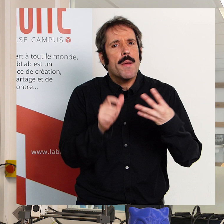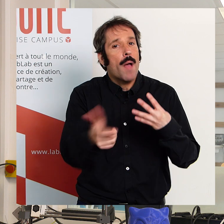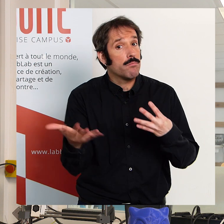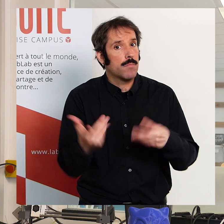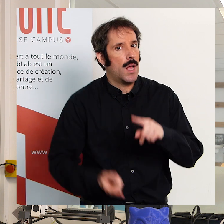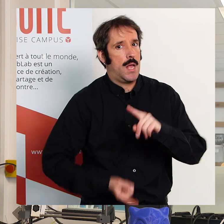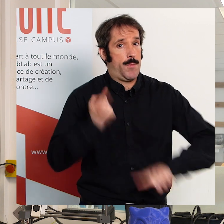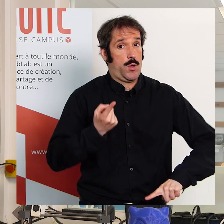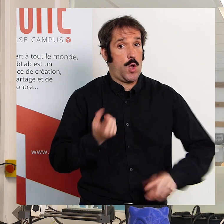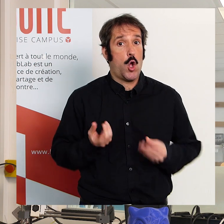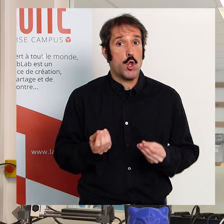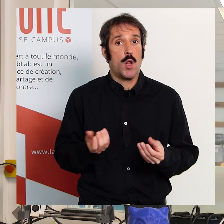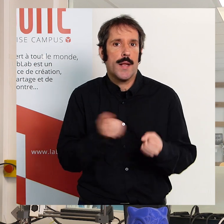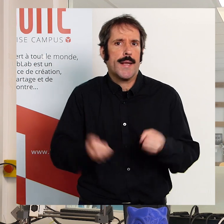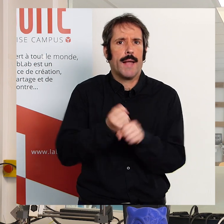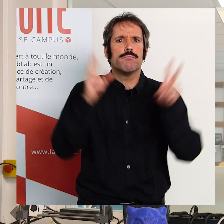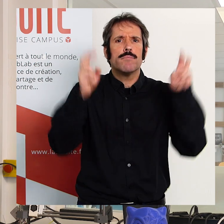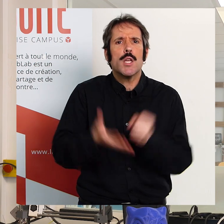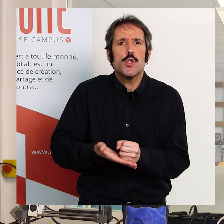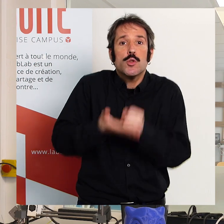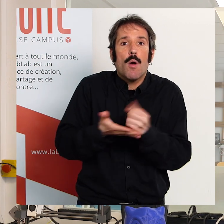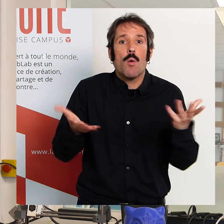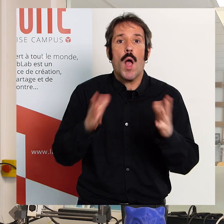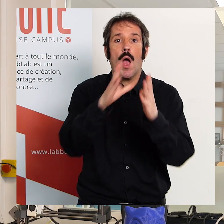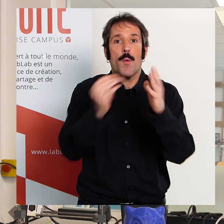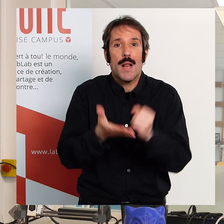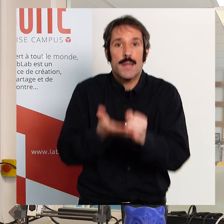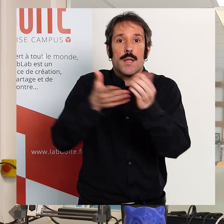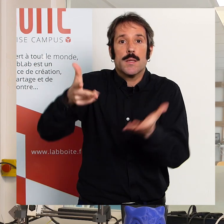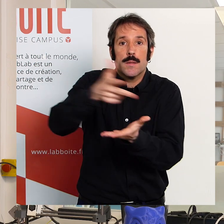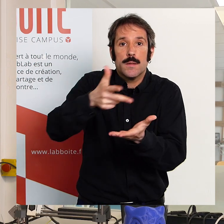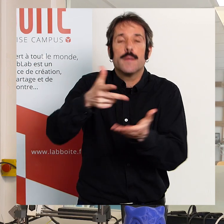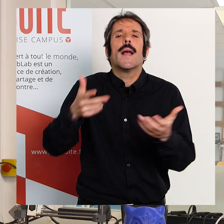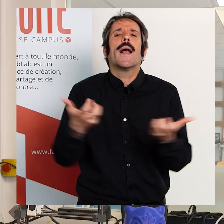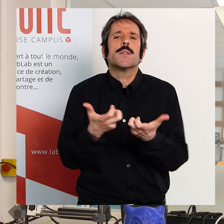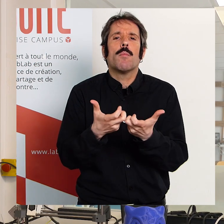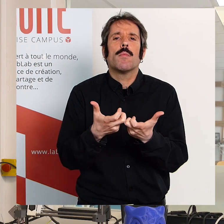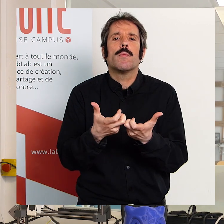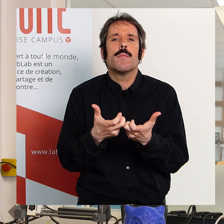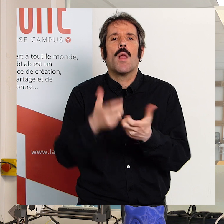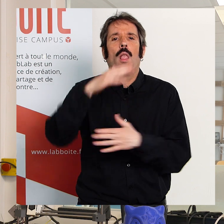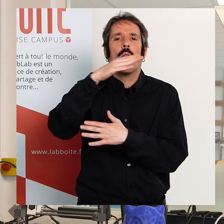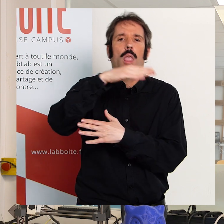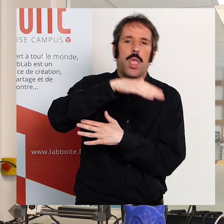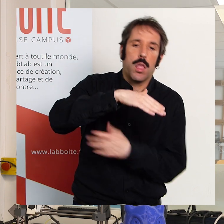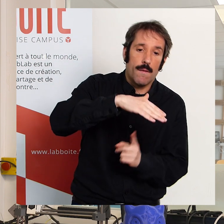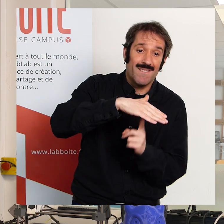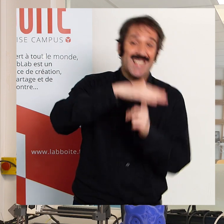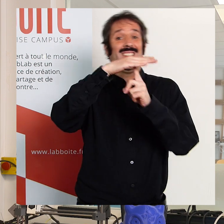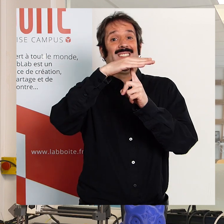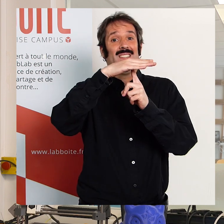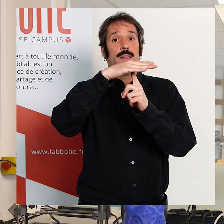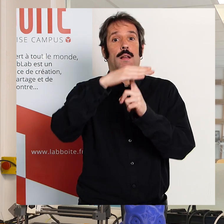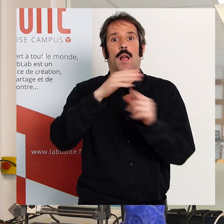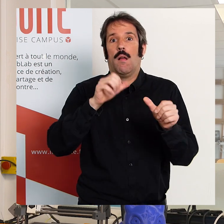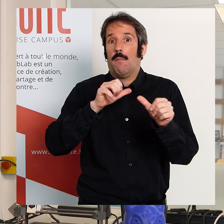le paramètre suivant est important, il va vous permettre de générer des supports qui viennent soutenir votre impression. Si vous avez des parties qui sont trop à l'horizontale,